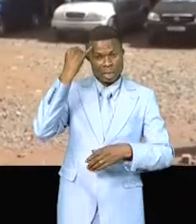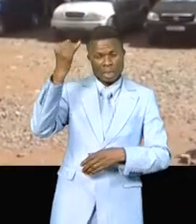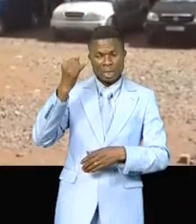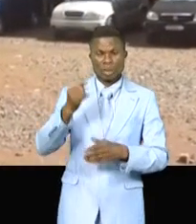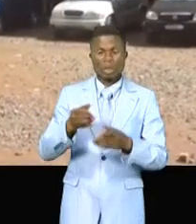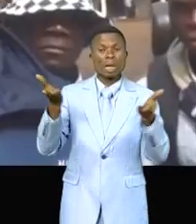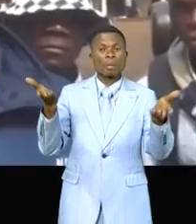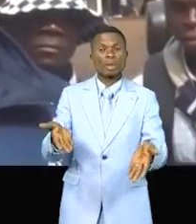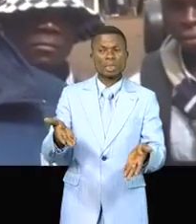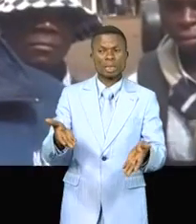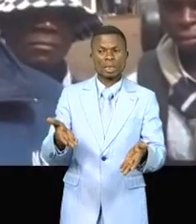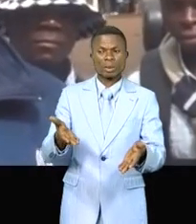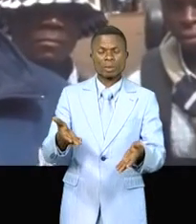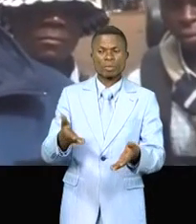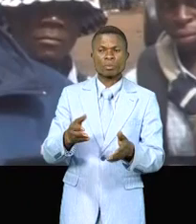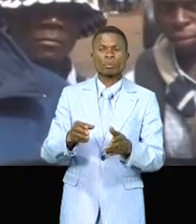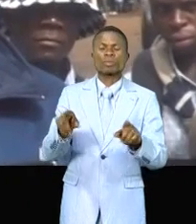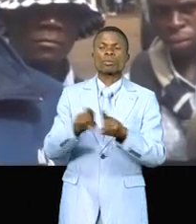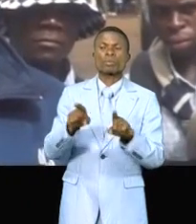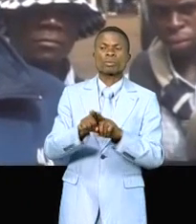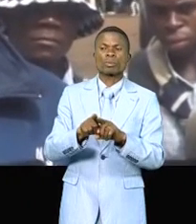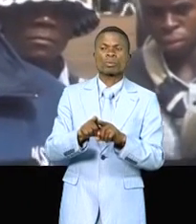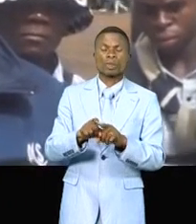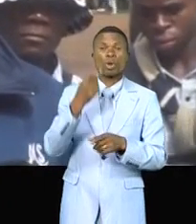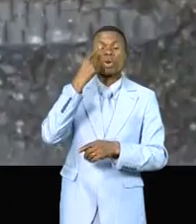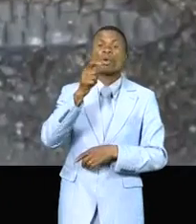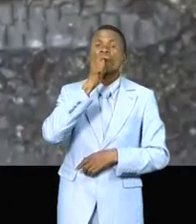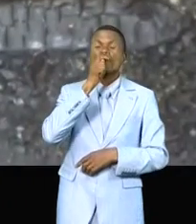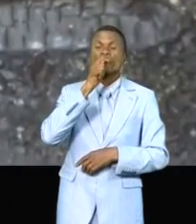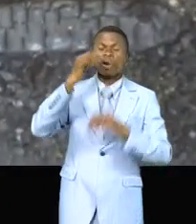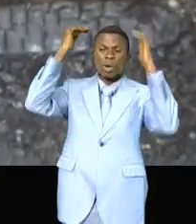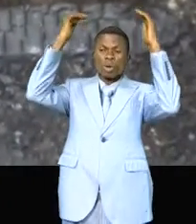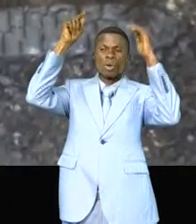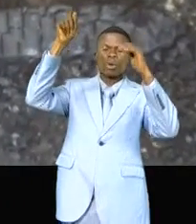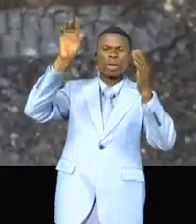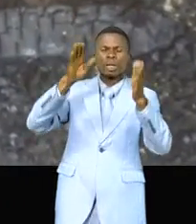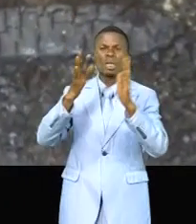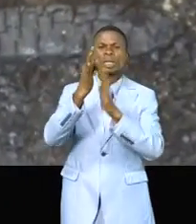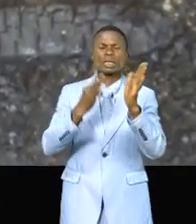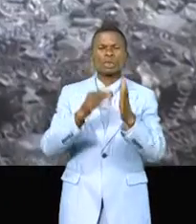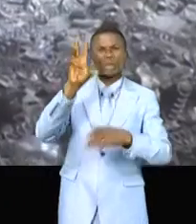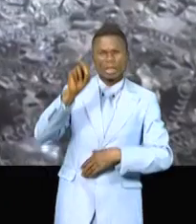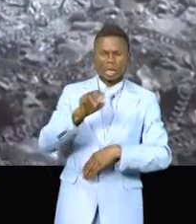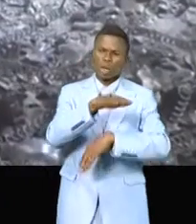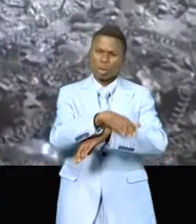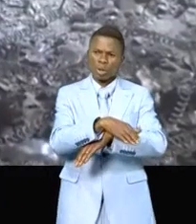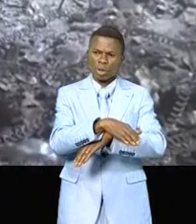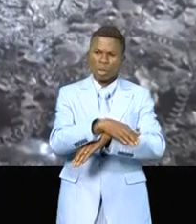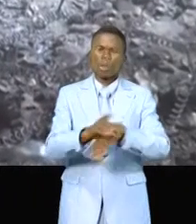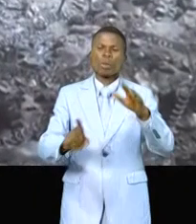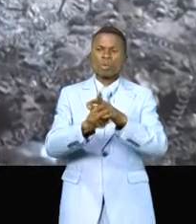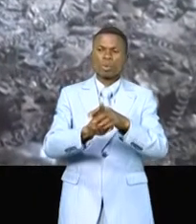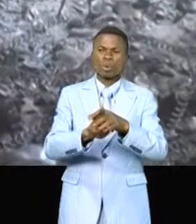sur le lieu du sinistre, une épaisse fumée a été aperçue sur le toit du bâtiment vers 18h30 avant que n'apparaisse